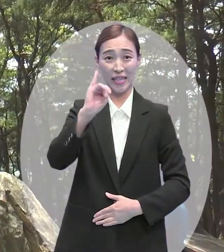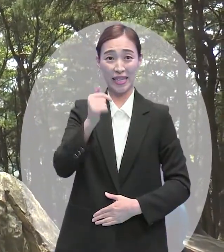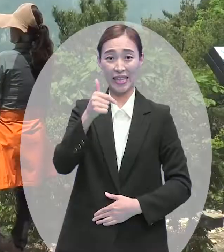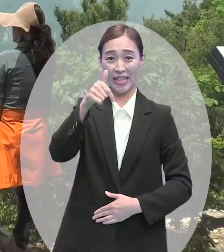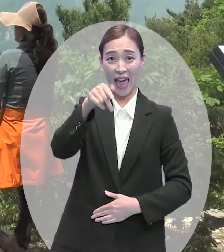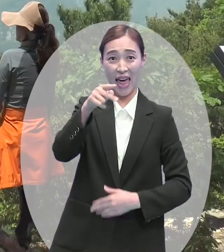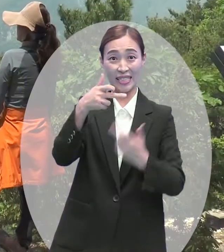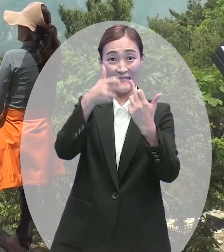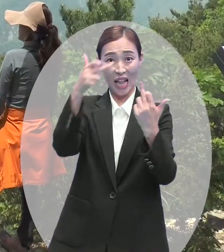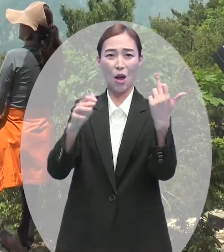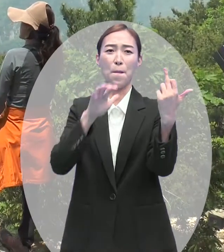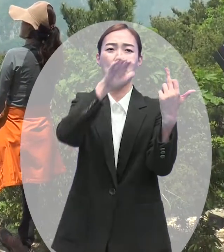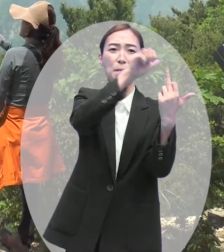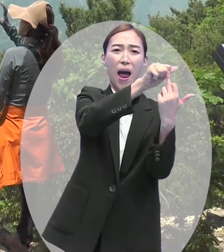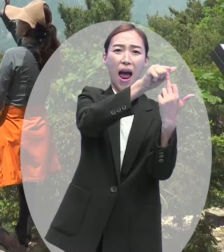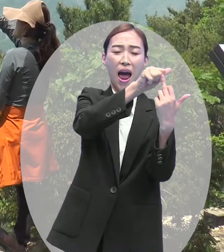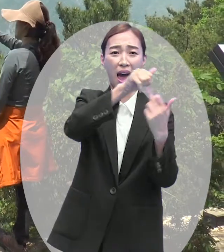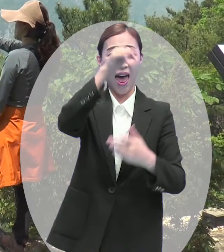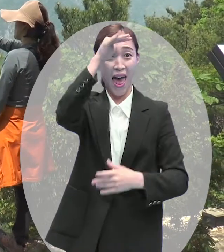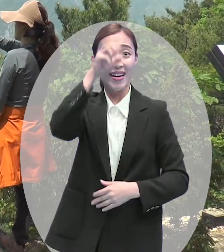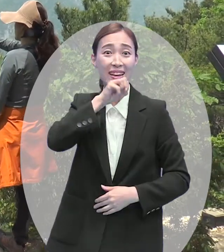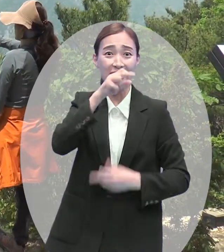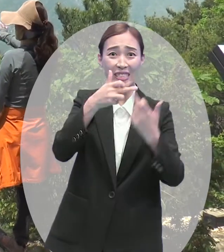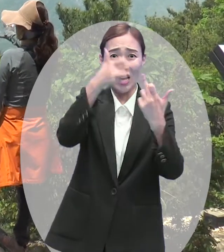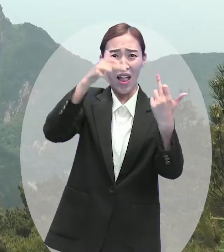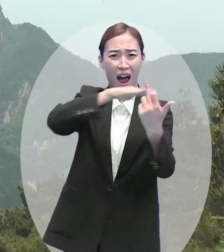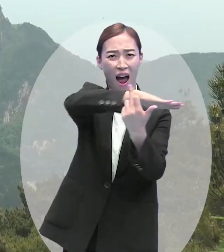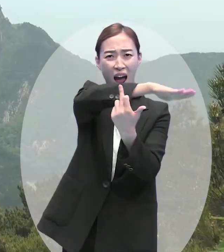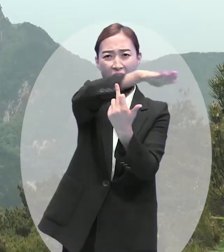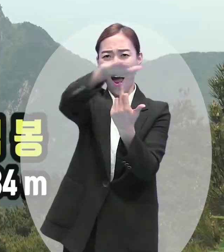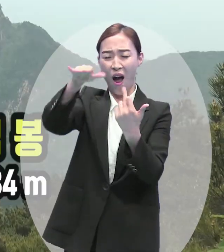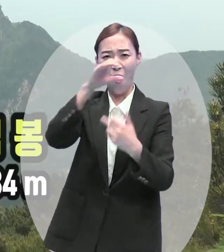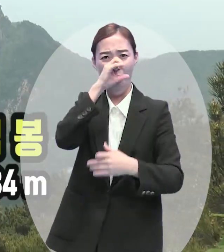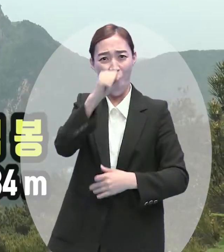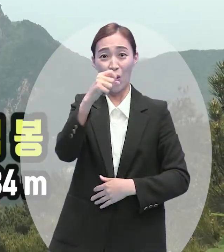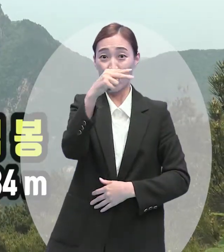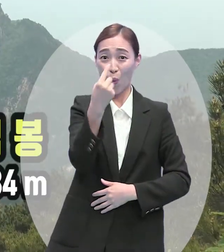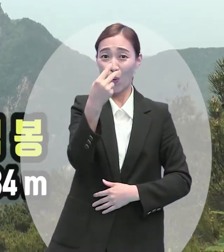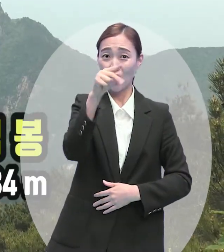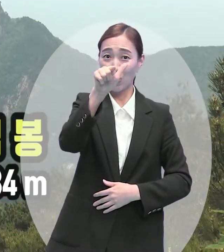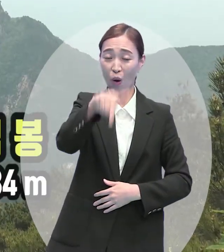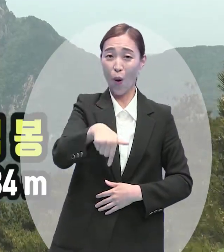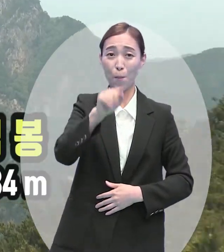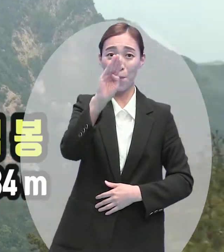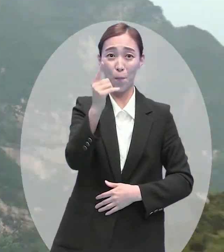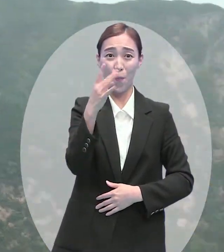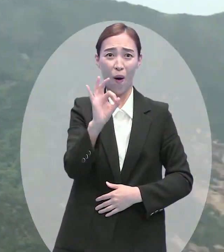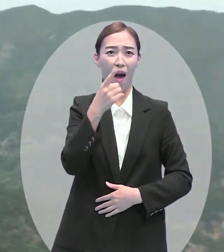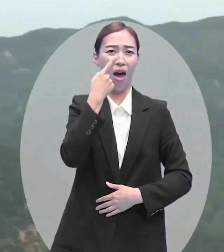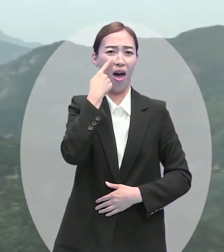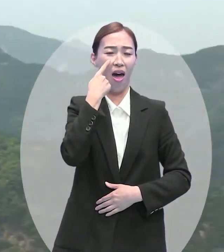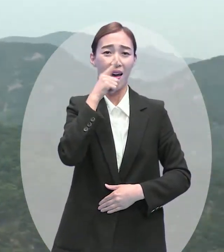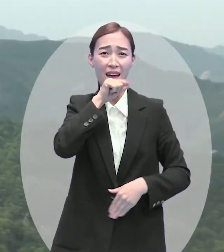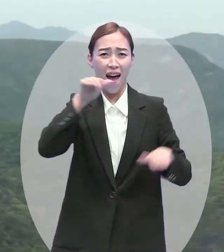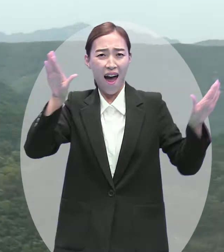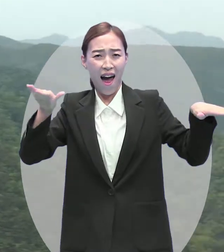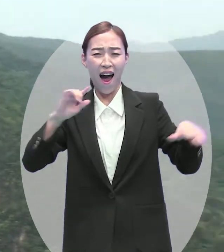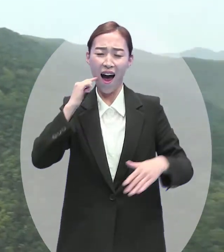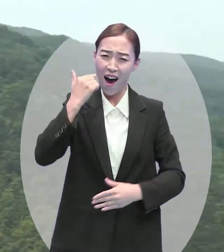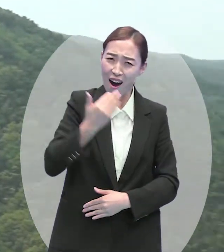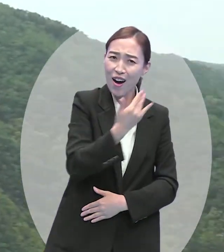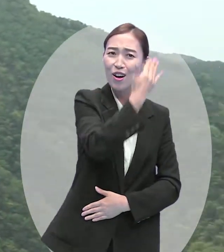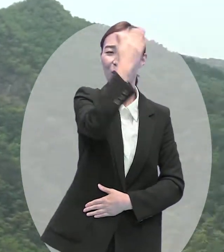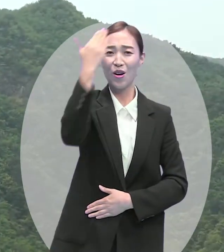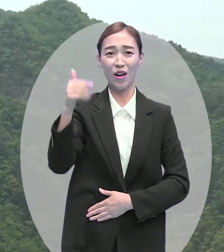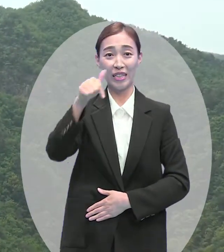빙계산 정상에 오르면 계룡산 자락의 절경이 일품인 도둑봉과 산세가